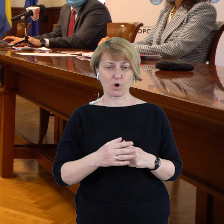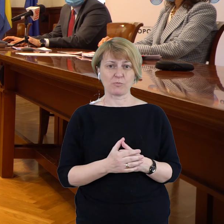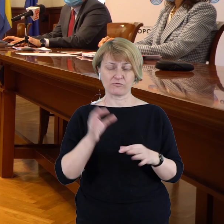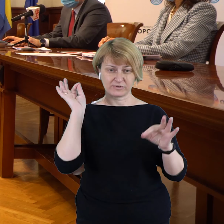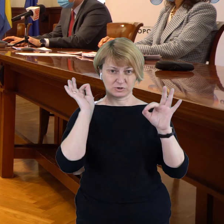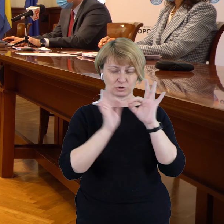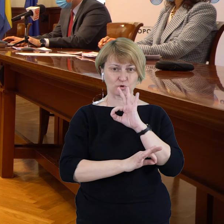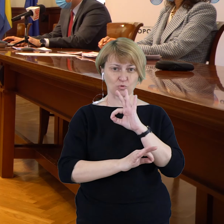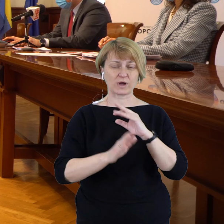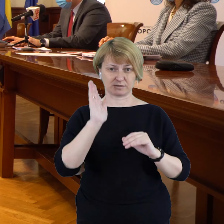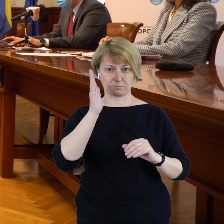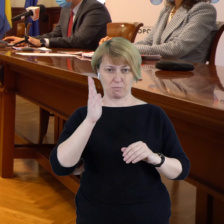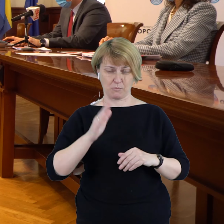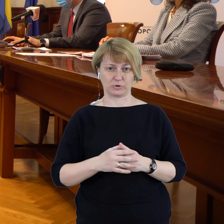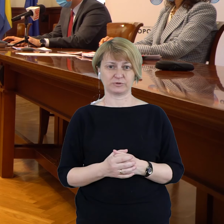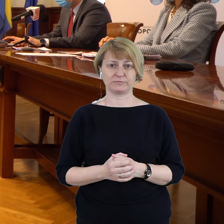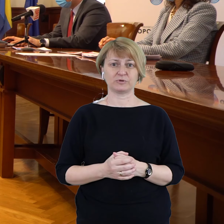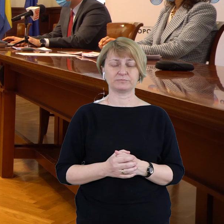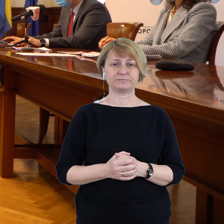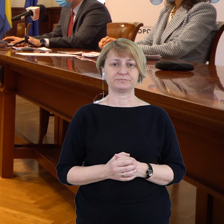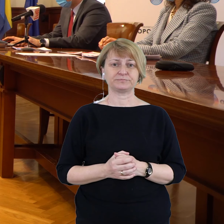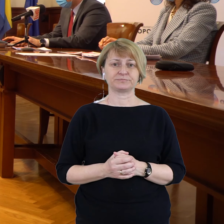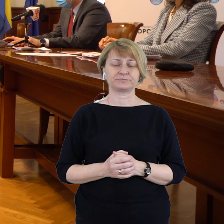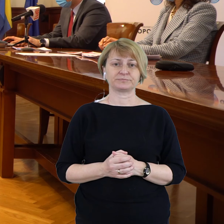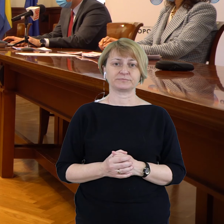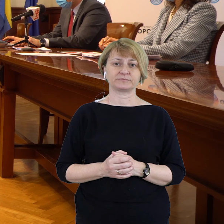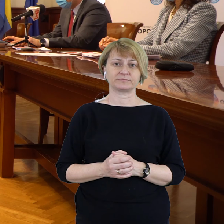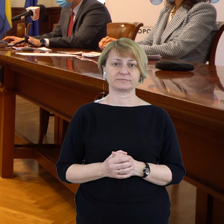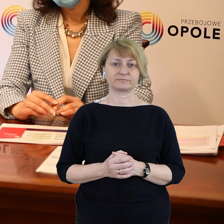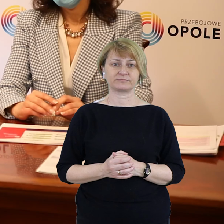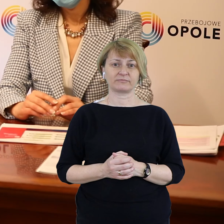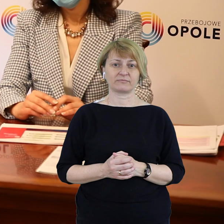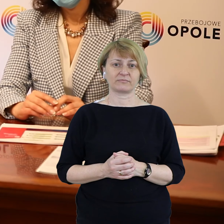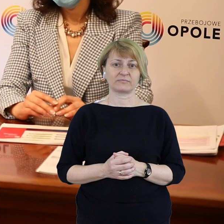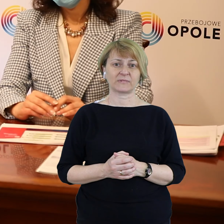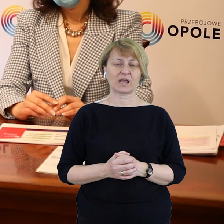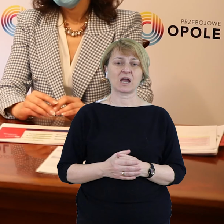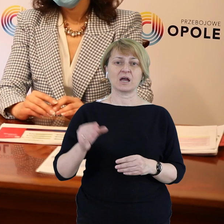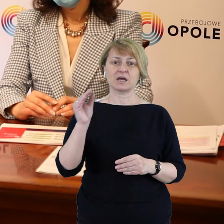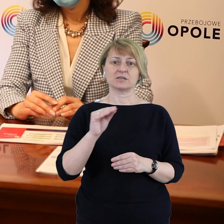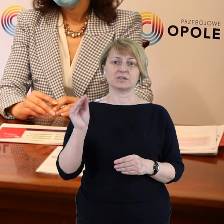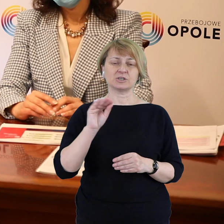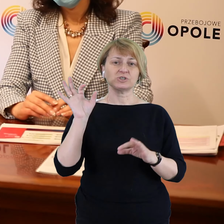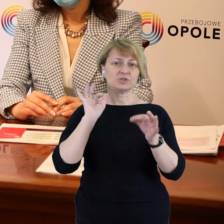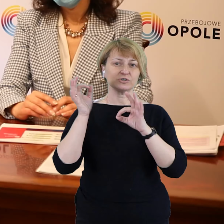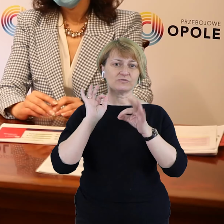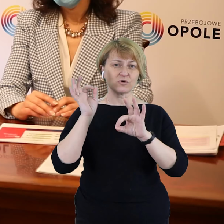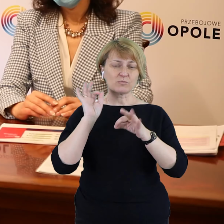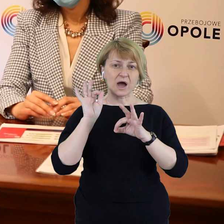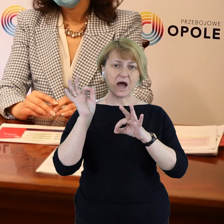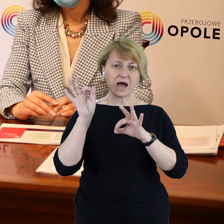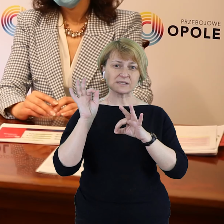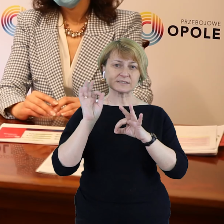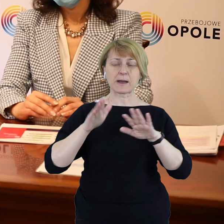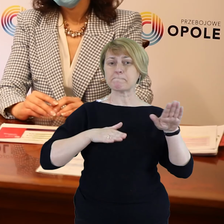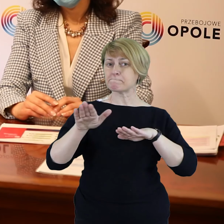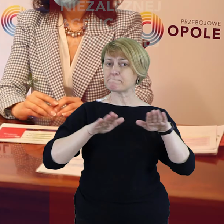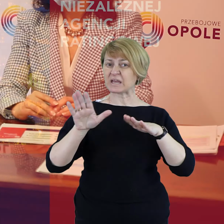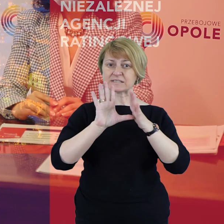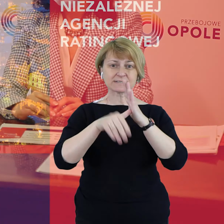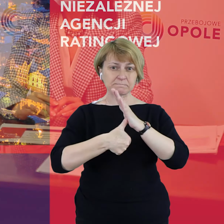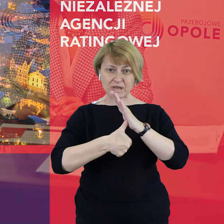powie Pani Skarbnik, która te wydatki sumowała, liczyła. Dana związana z ratingiem,